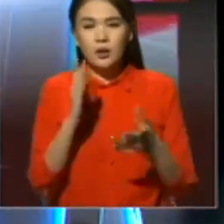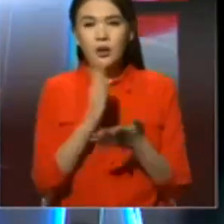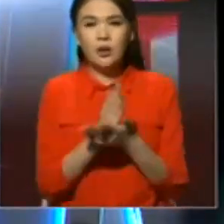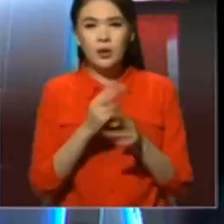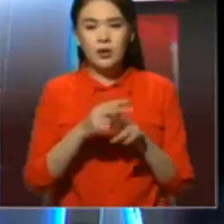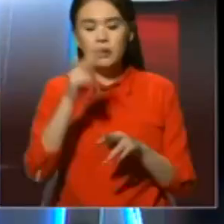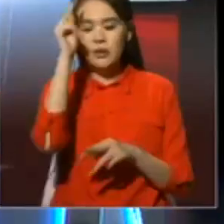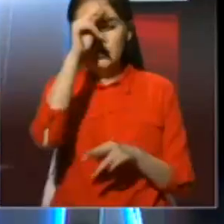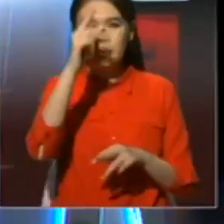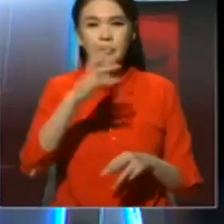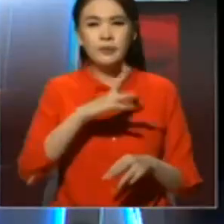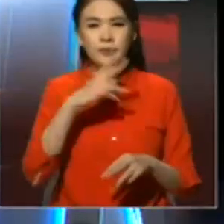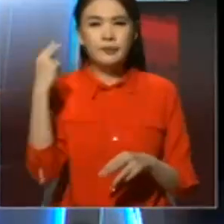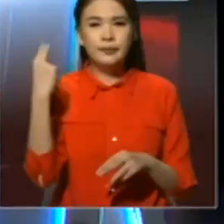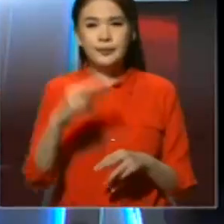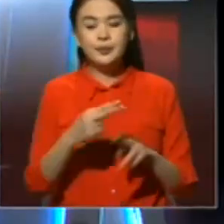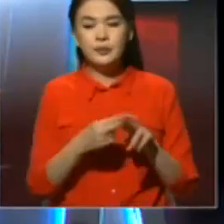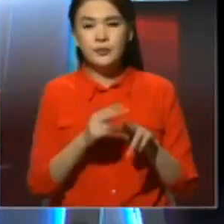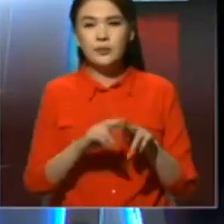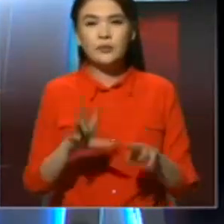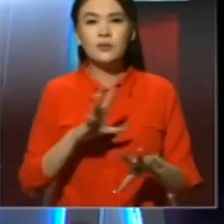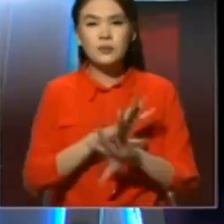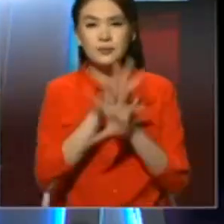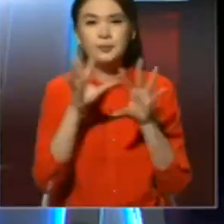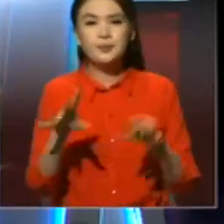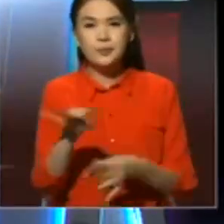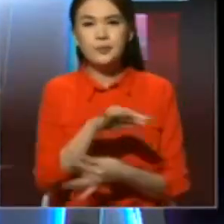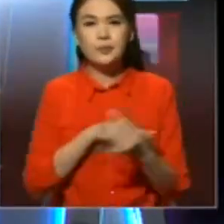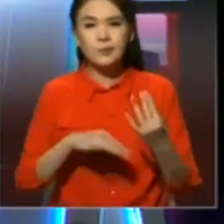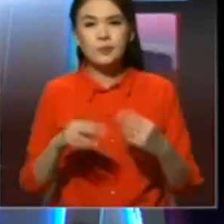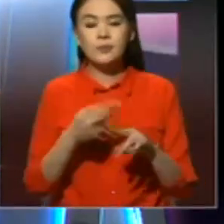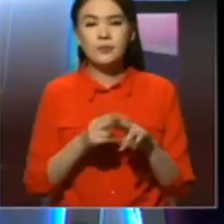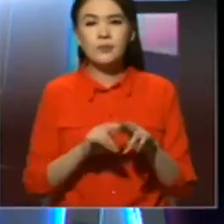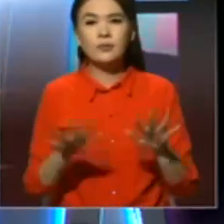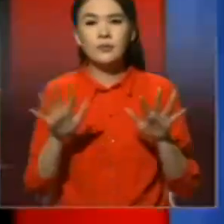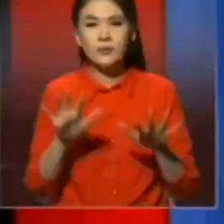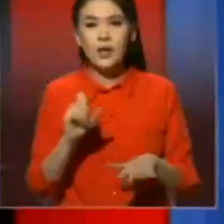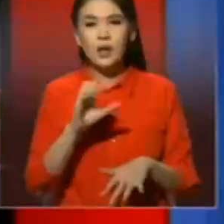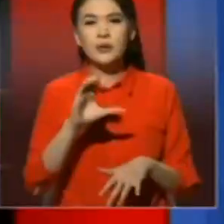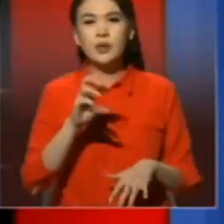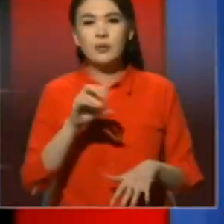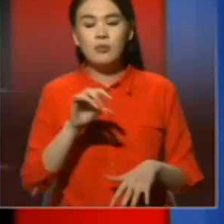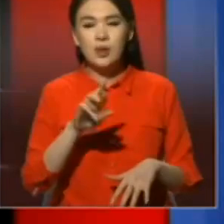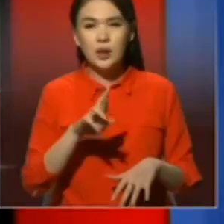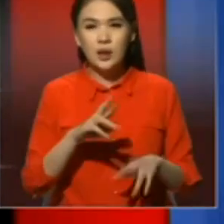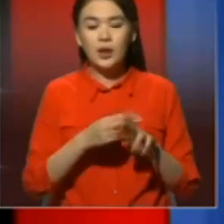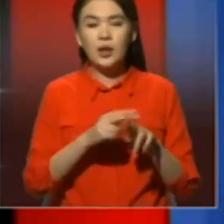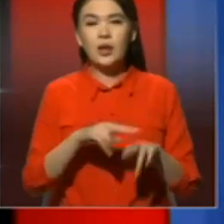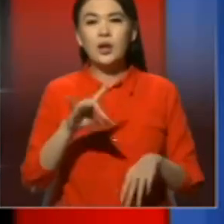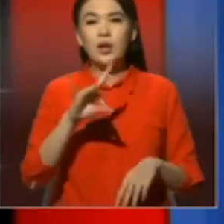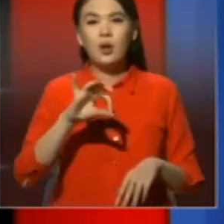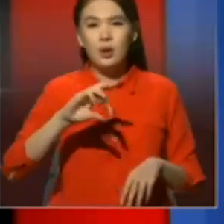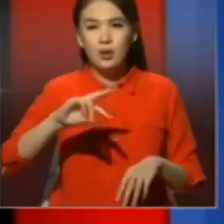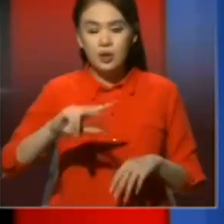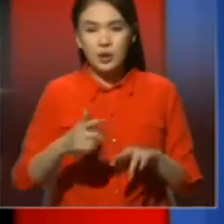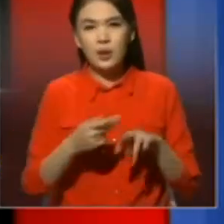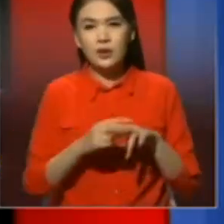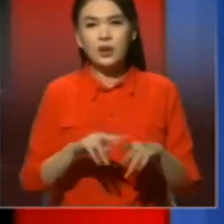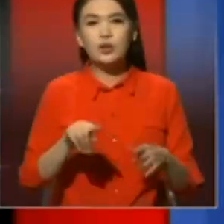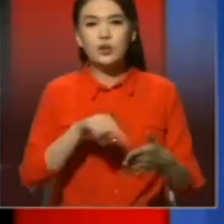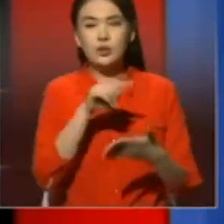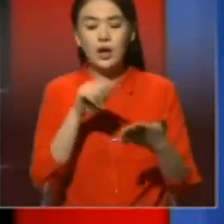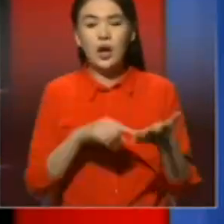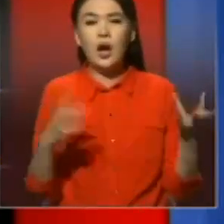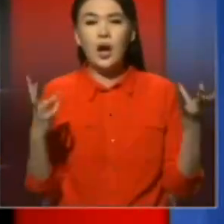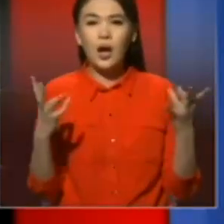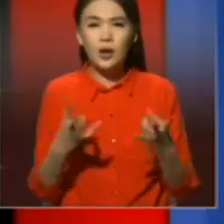білім сапасы, мен осылардың барлығын көтеріп отырмыз. Және де бұл жерде енді ассамблеяның рөлі деген мәселе келетті. Бәрі сұрақ қояды бізге,